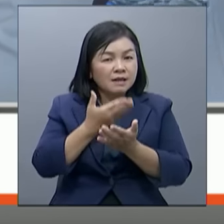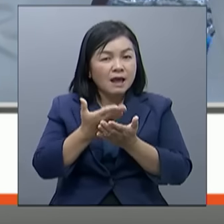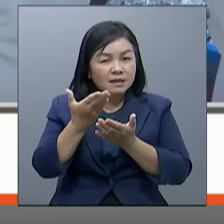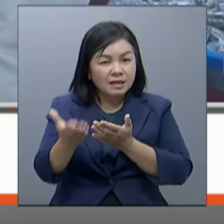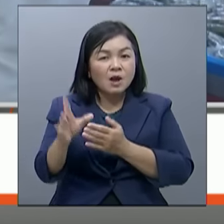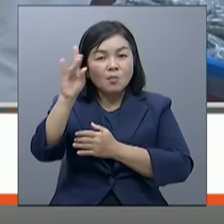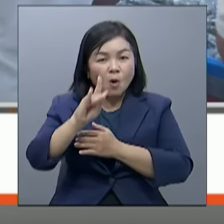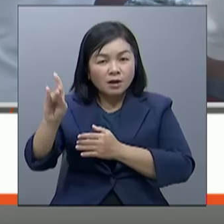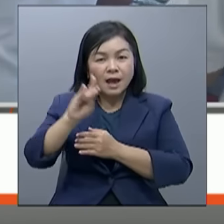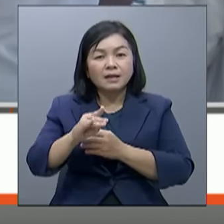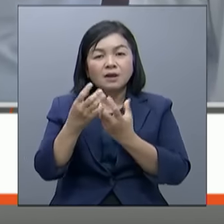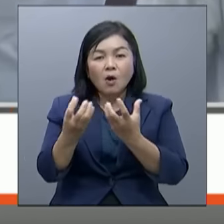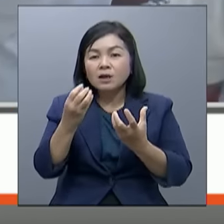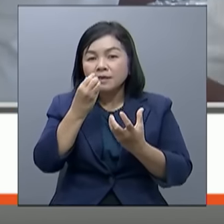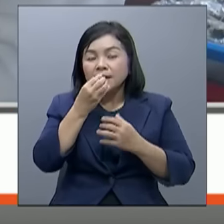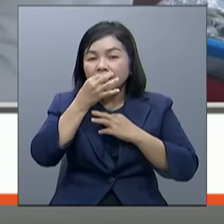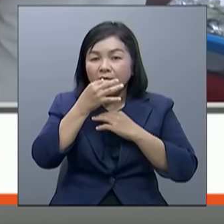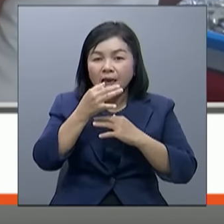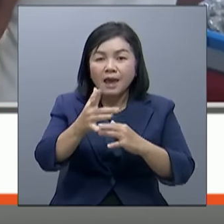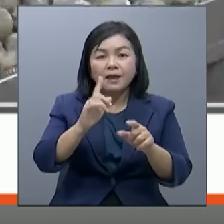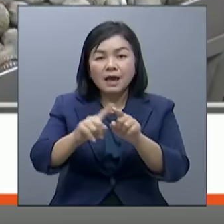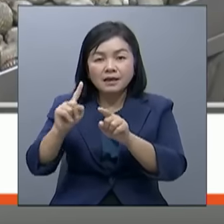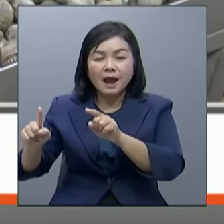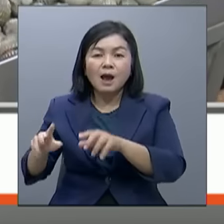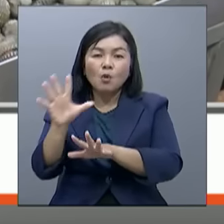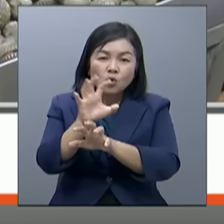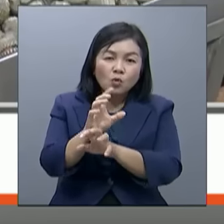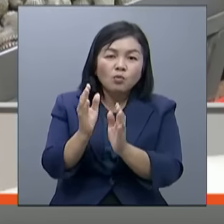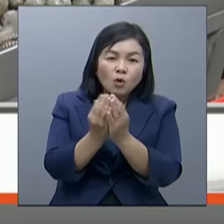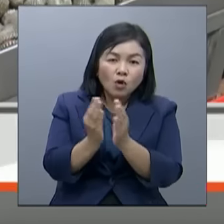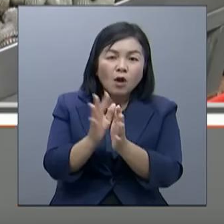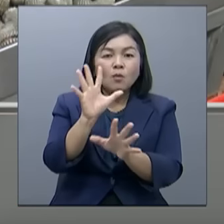ไปกินแต่สำหรับผู้ค้ารายย่อยที่หาดใหญ่ค่ะที่สงขลาเขาก็บ